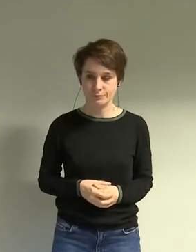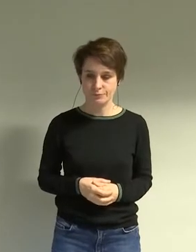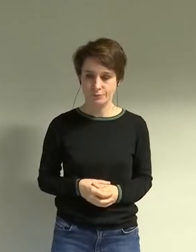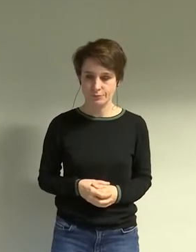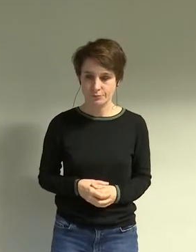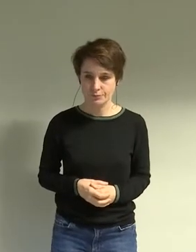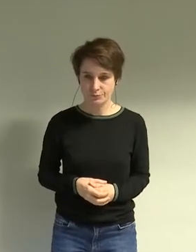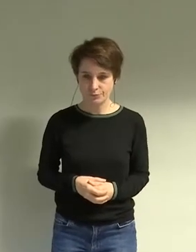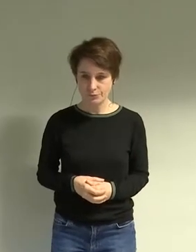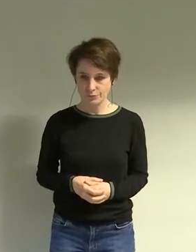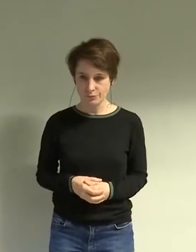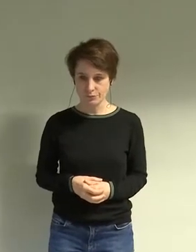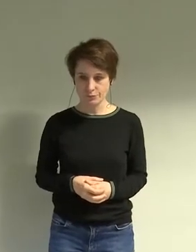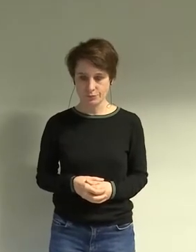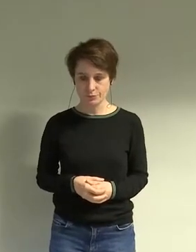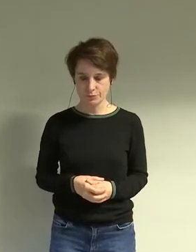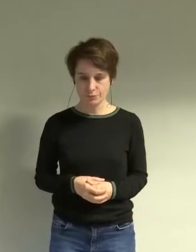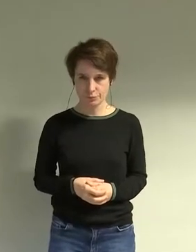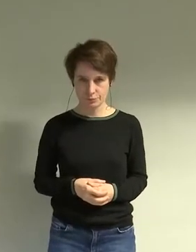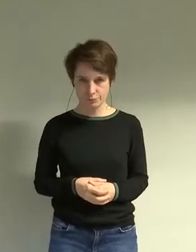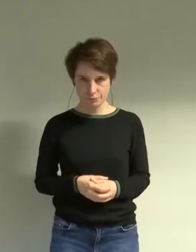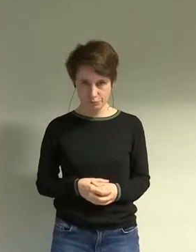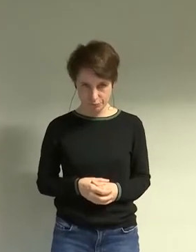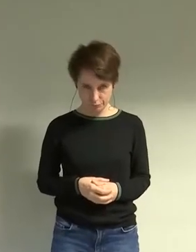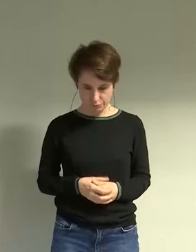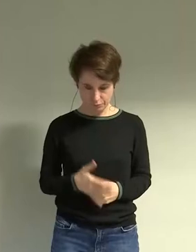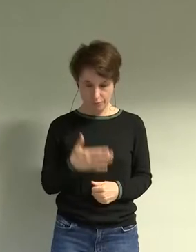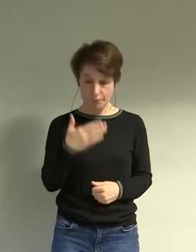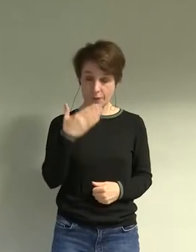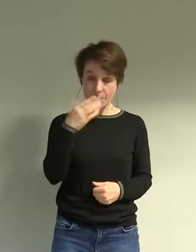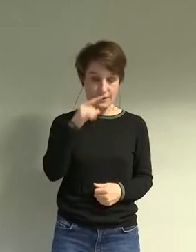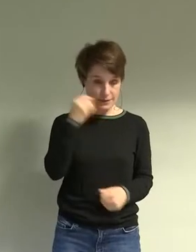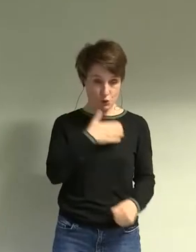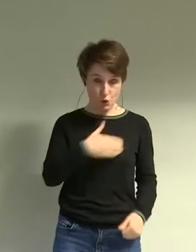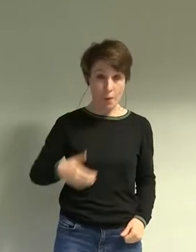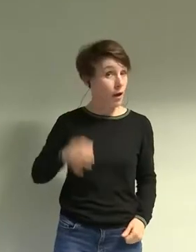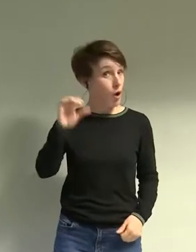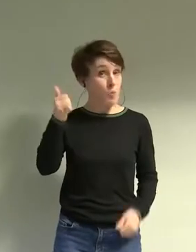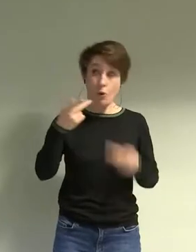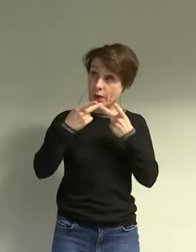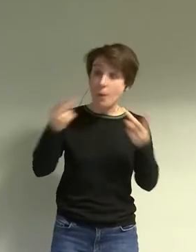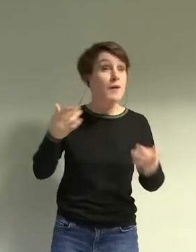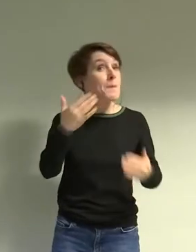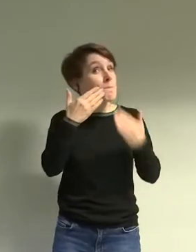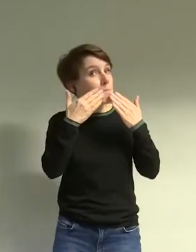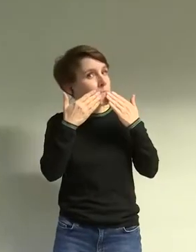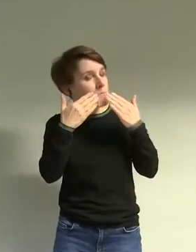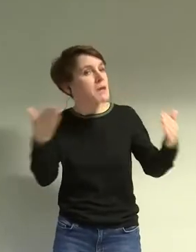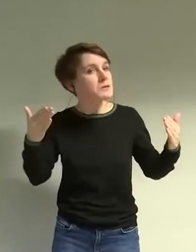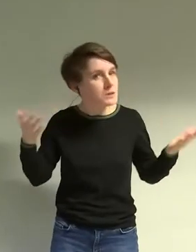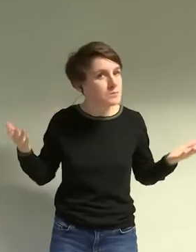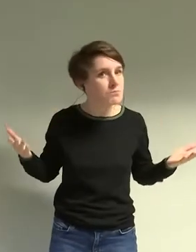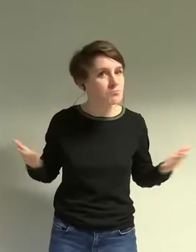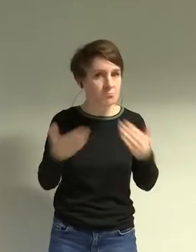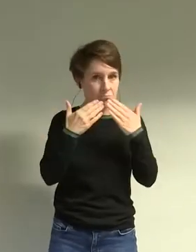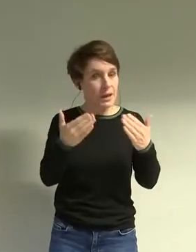merci monsieur le maire avant toute chose merci merci pour cette cette